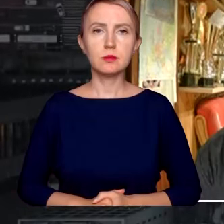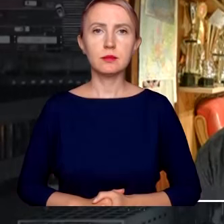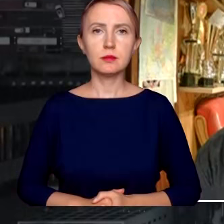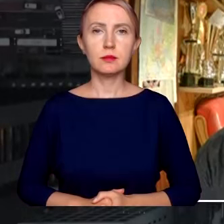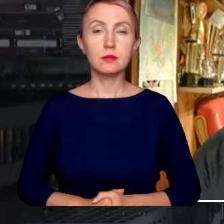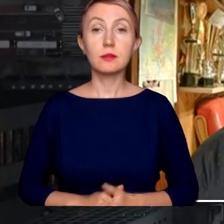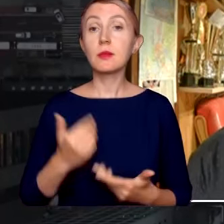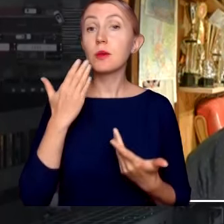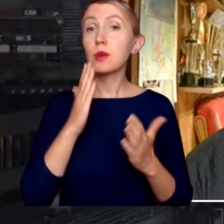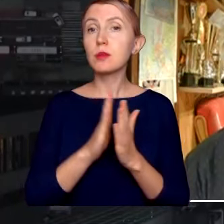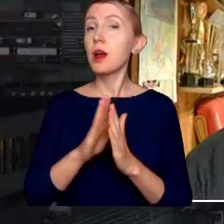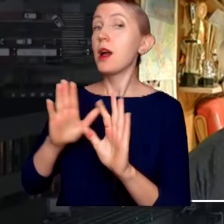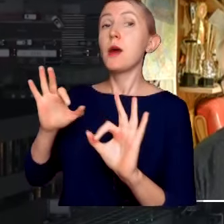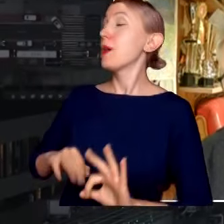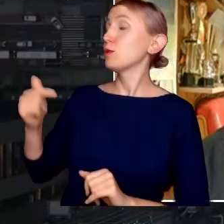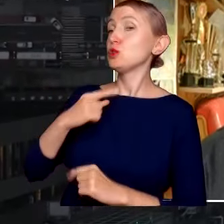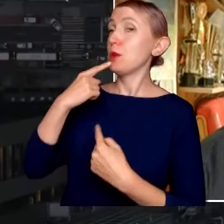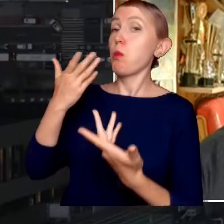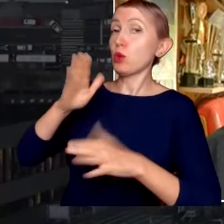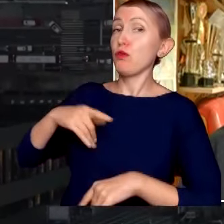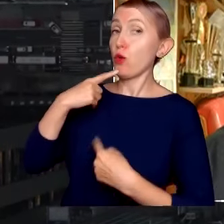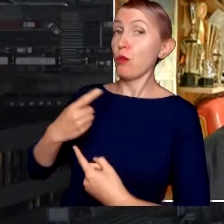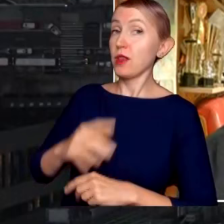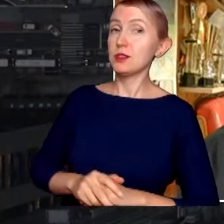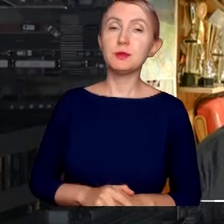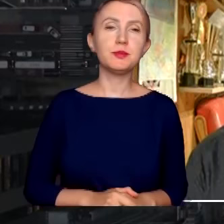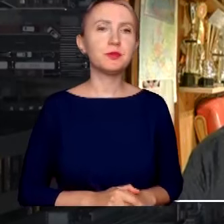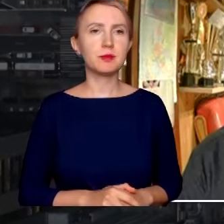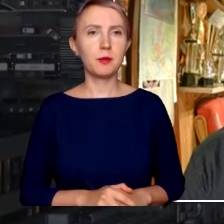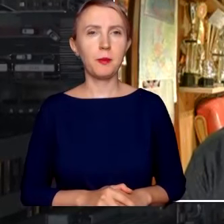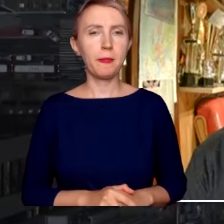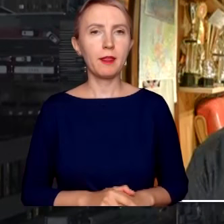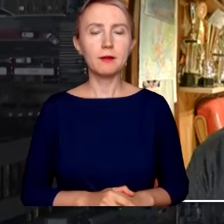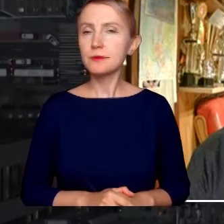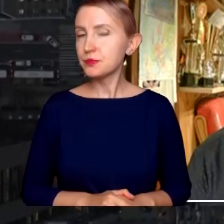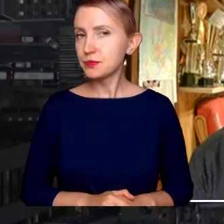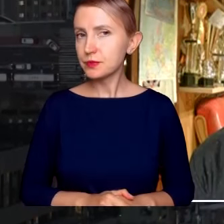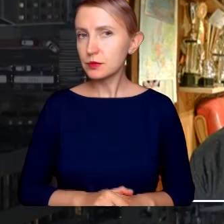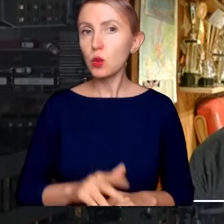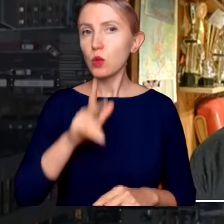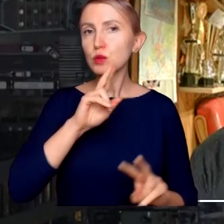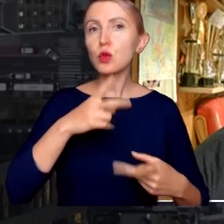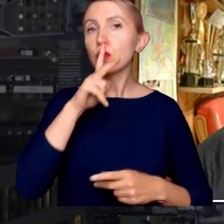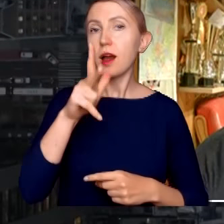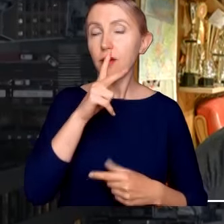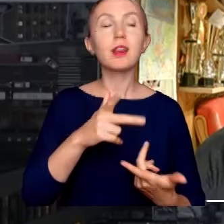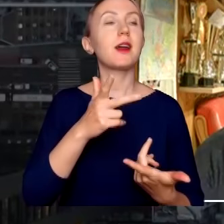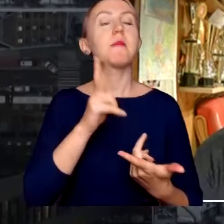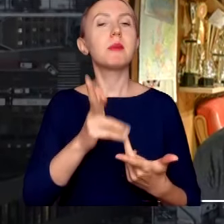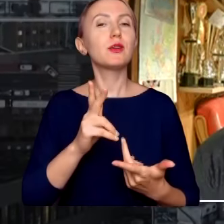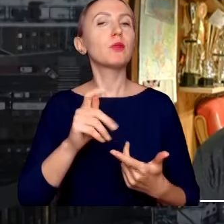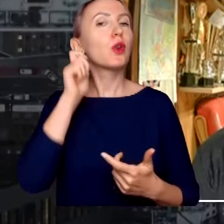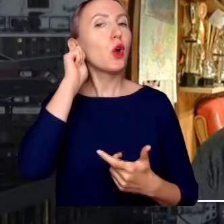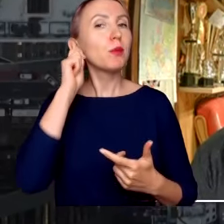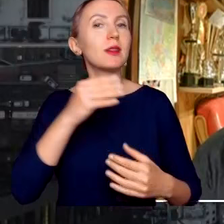Bardzo proszę, minister Małecki. Czyli teraz ludzie z Bliskiego Wschodu i z Afryki będą zapłatniać polskie kobiety i pracować